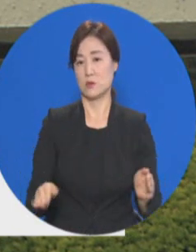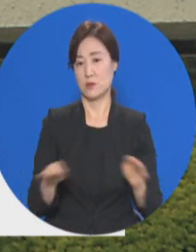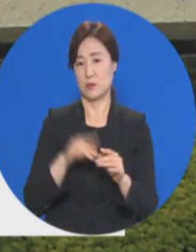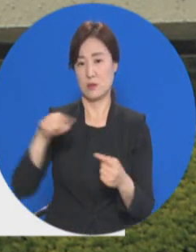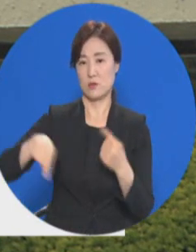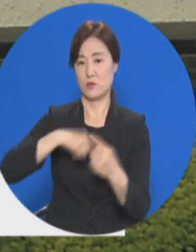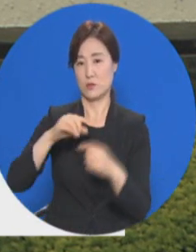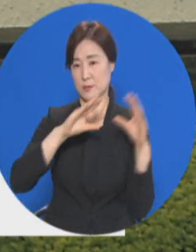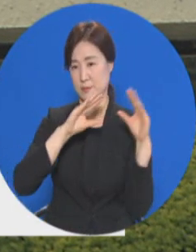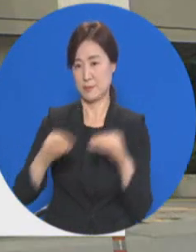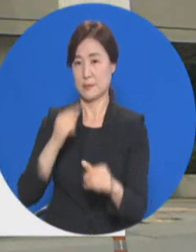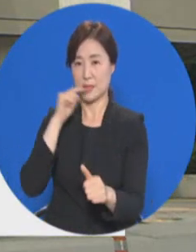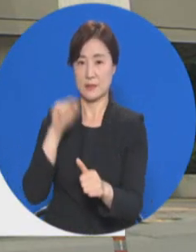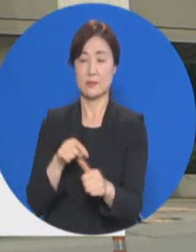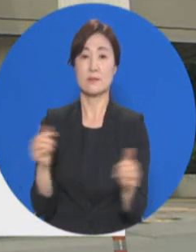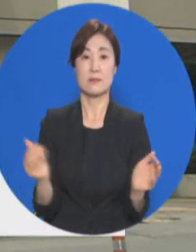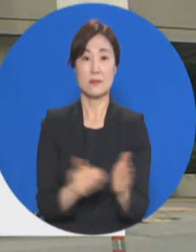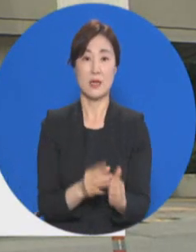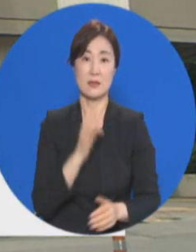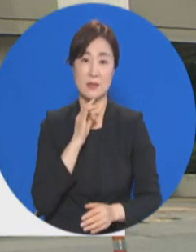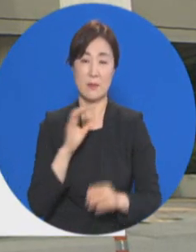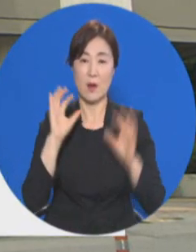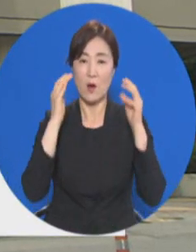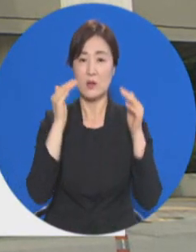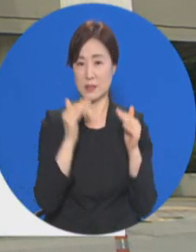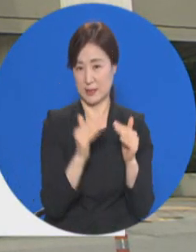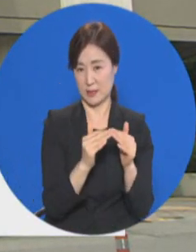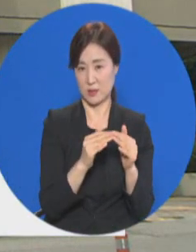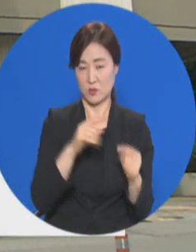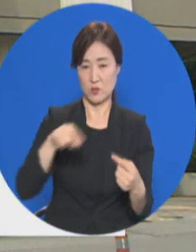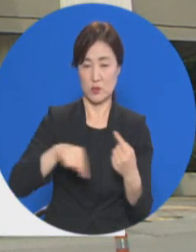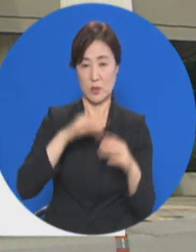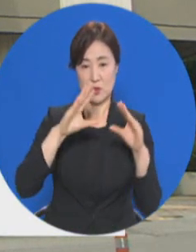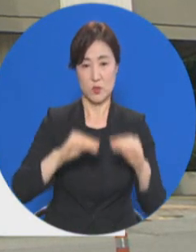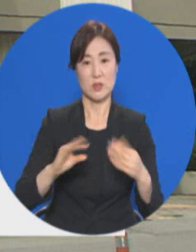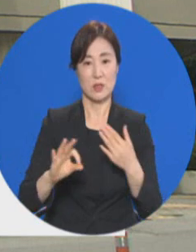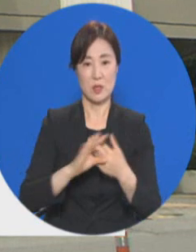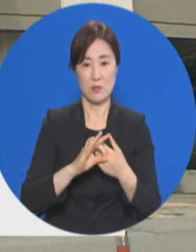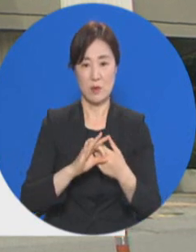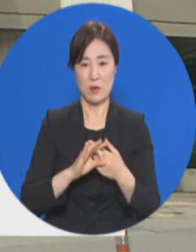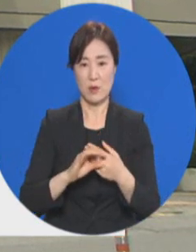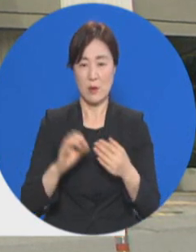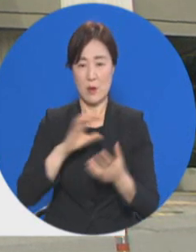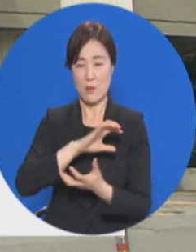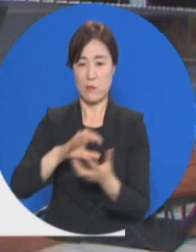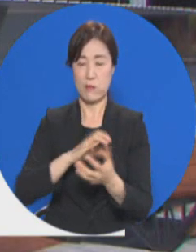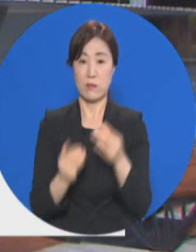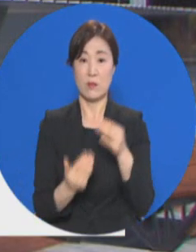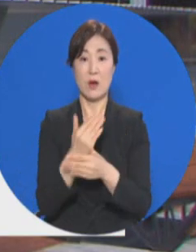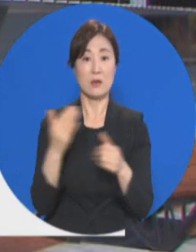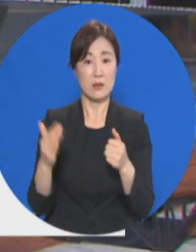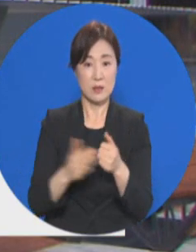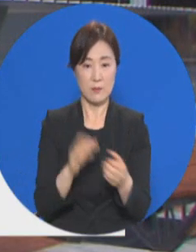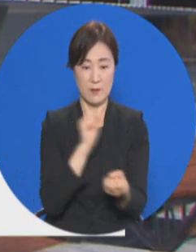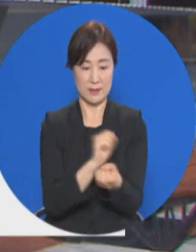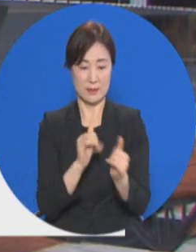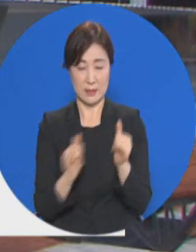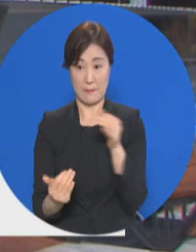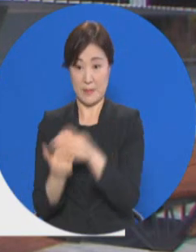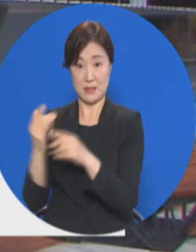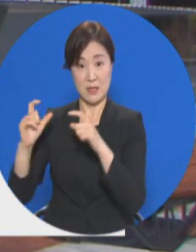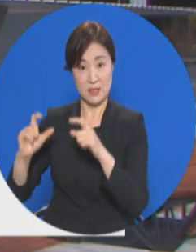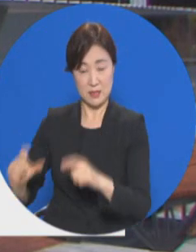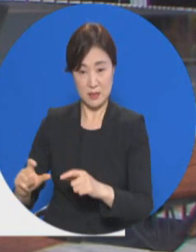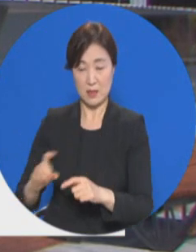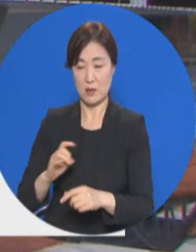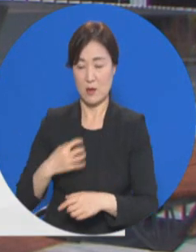조치를 내렸습니다. 다만 어린이집은 운영을 중단할 경우 혼란이 발생할 수 있어 확진자가 발생하거나 발생